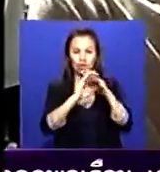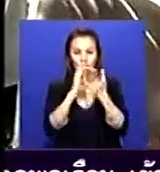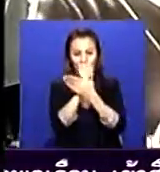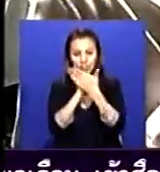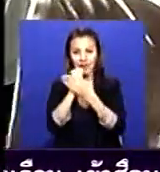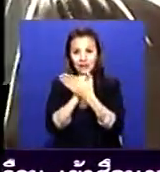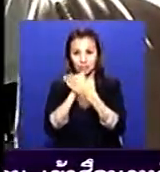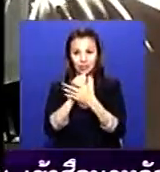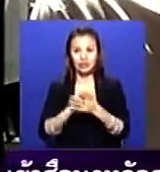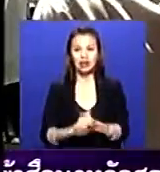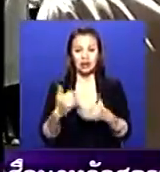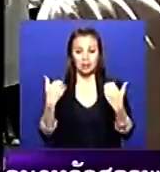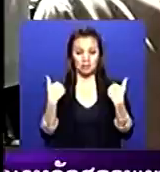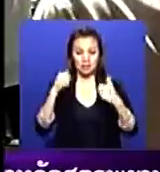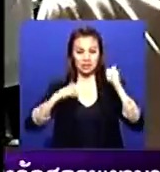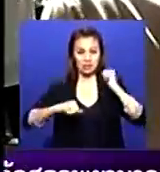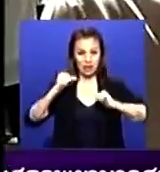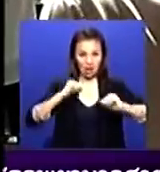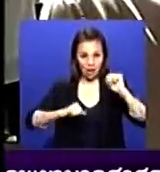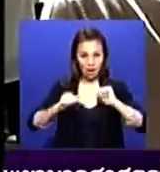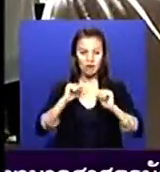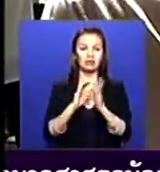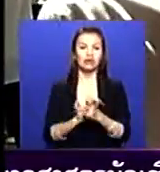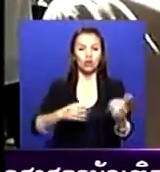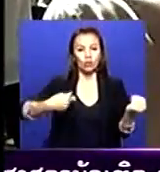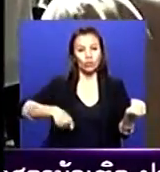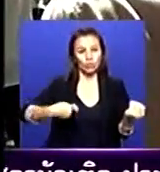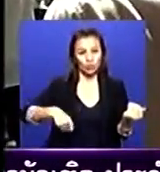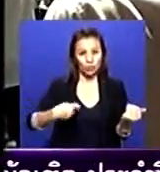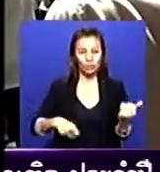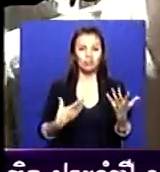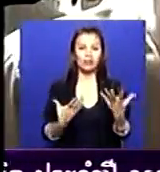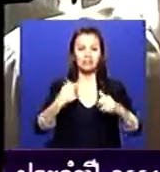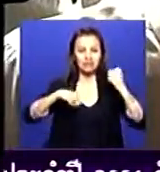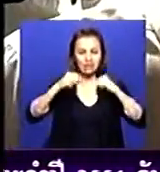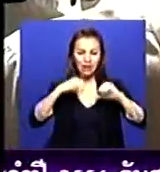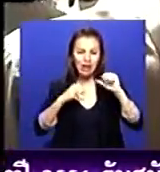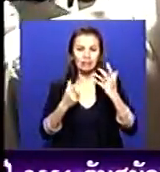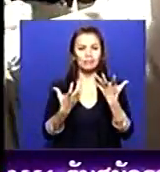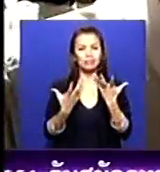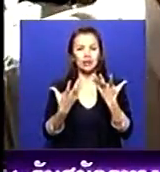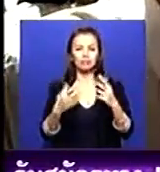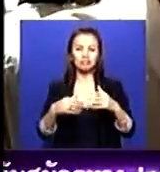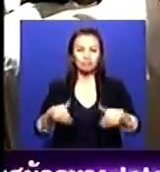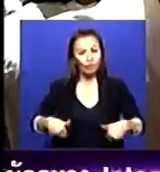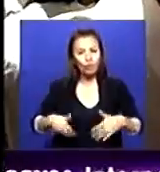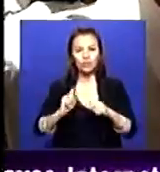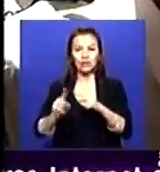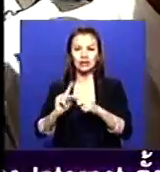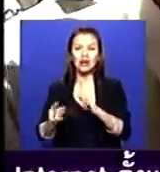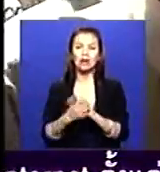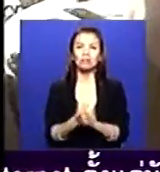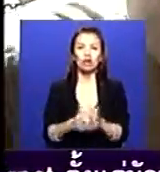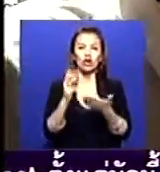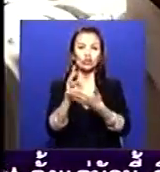เราก็จะมีการแสดงเป็นละครเป็นดนตรีเป็นมายากลบ้างเด็กๆโดยเฉพาะเด็กๆเนี่ยถ้าเป็นเรื่องวิชาการน